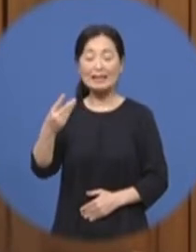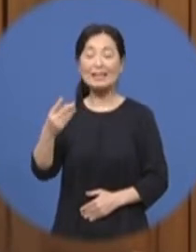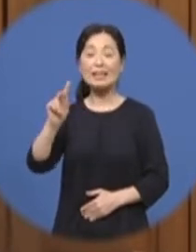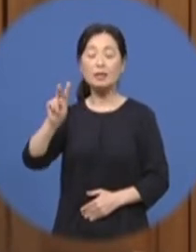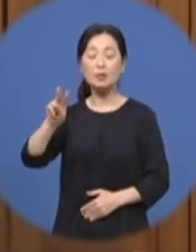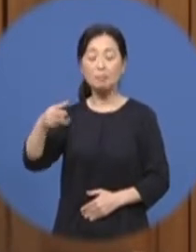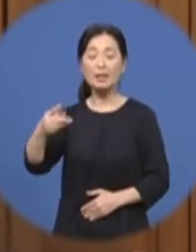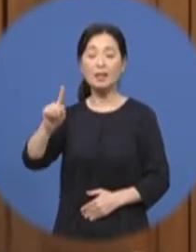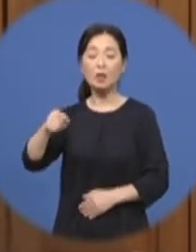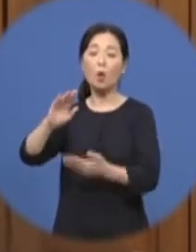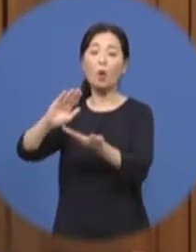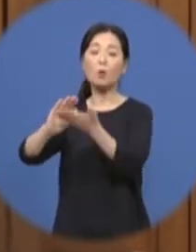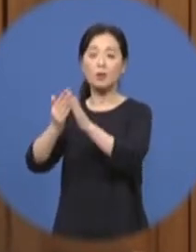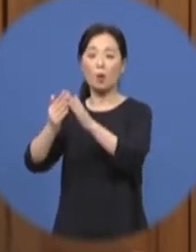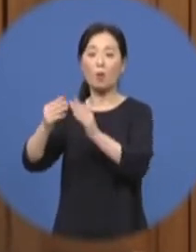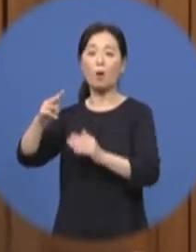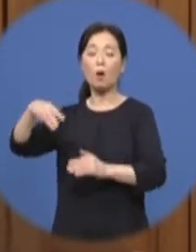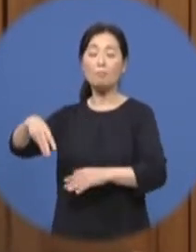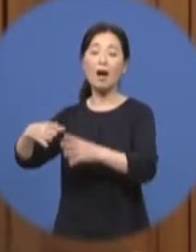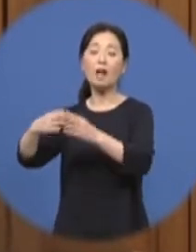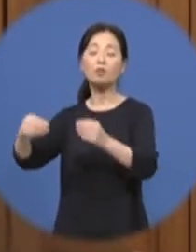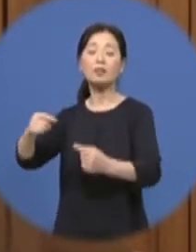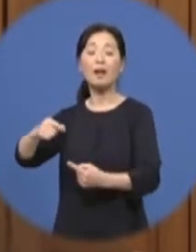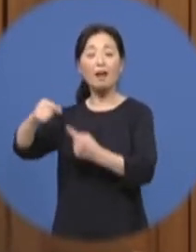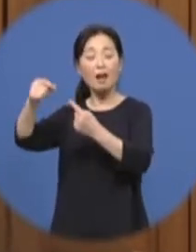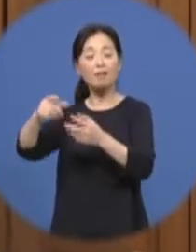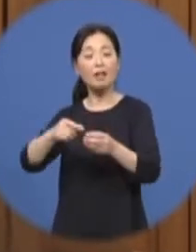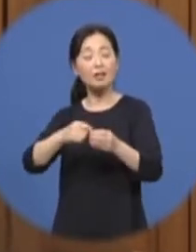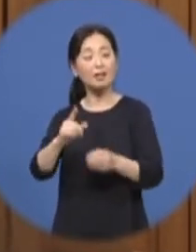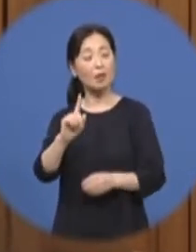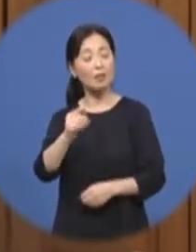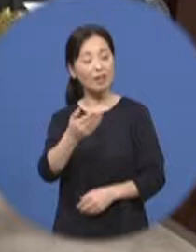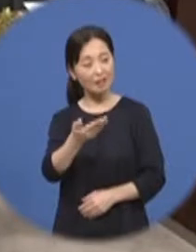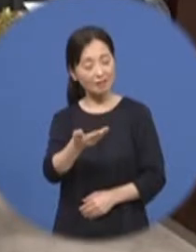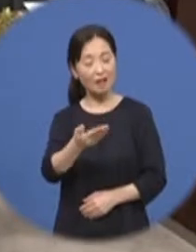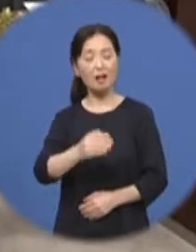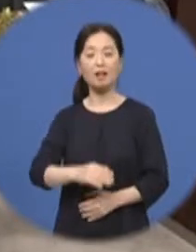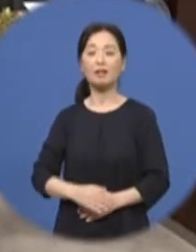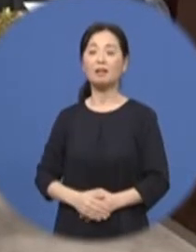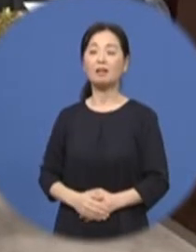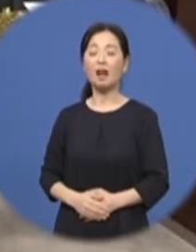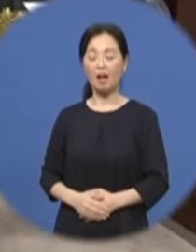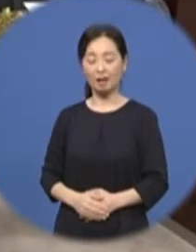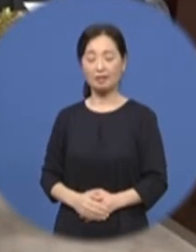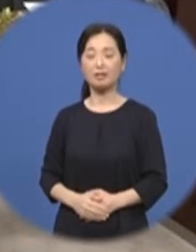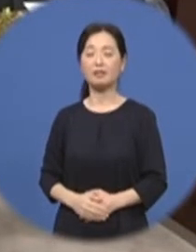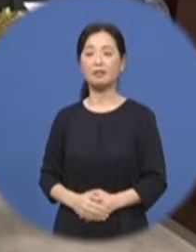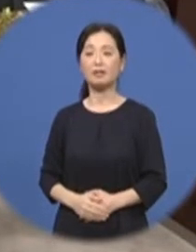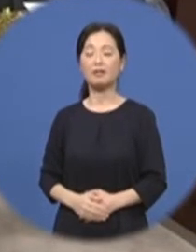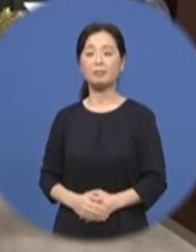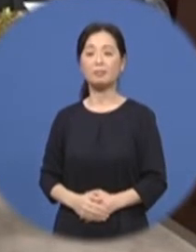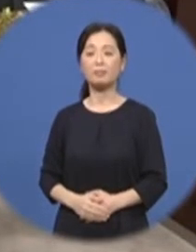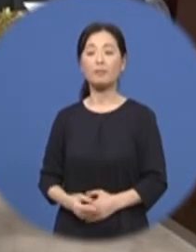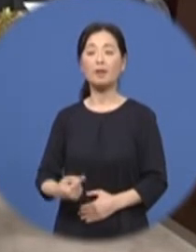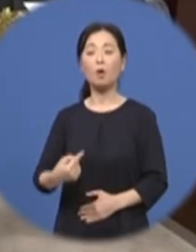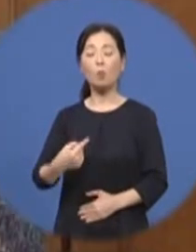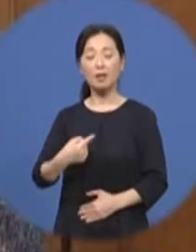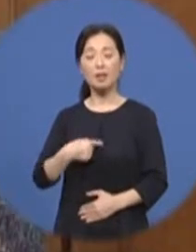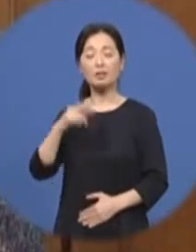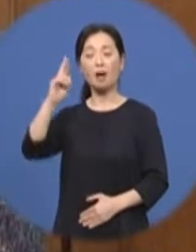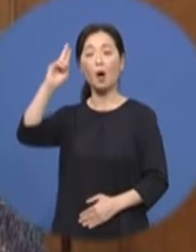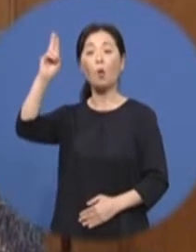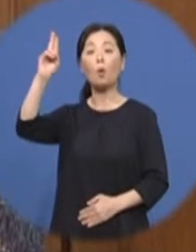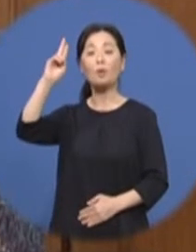国の方でしようと思われたきっかけは何かおありだったんですか？ はい、もともと大阪の方